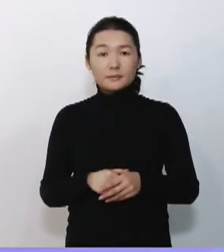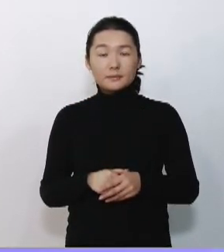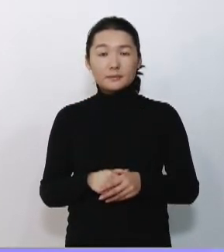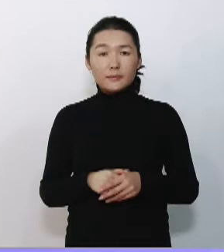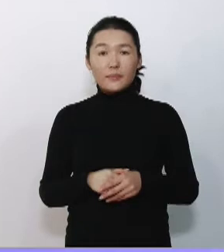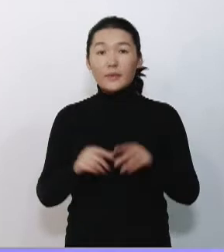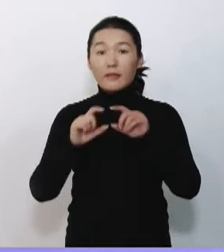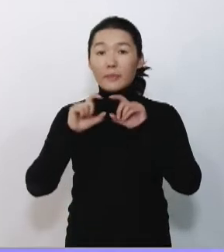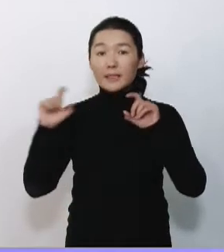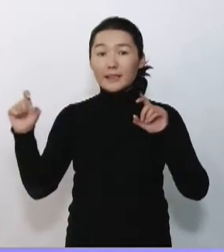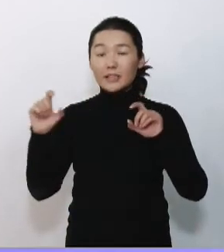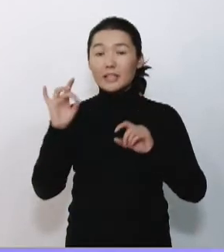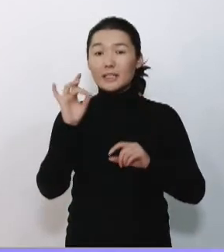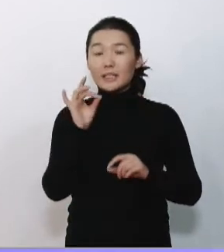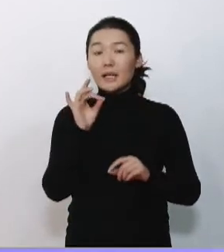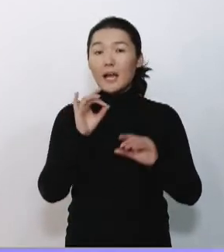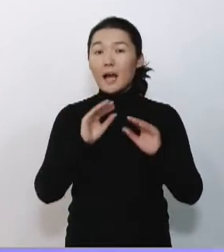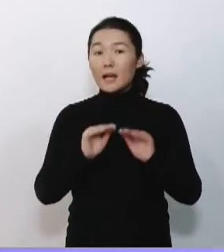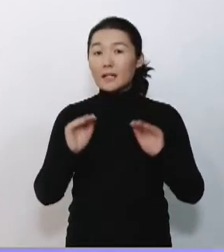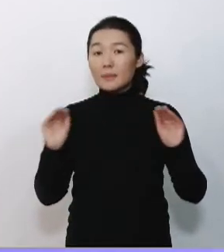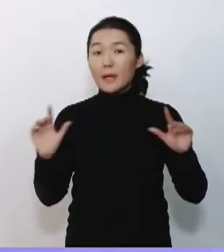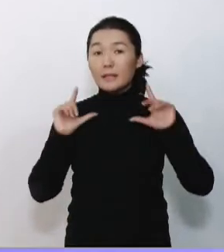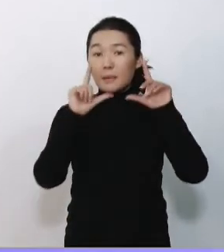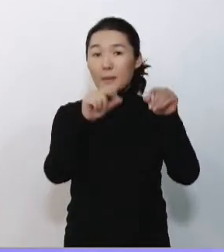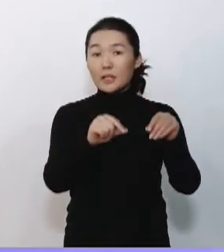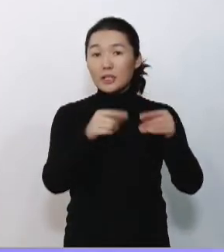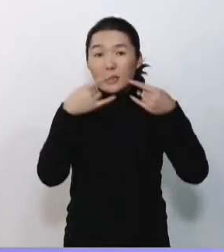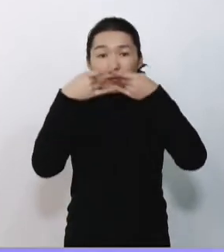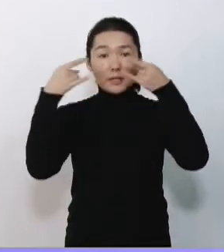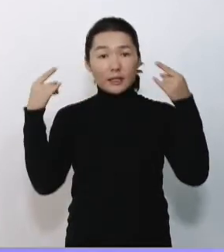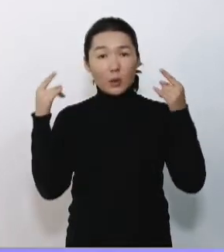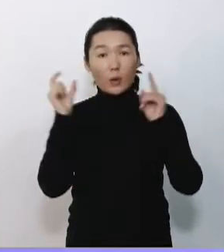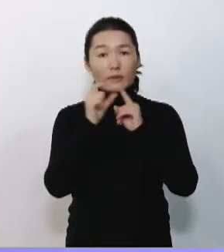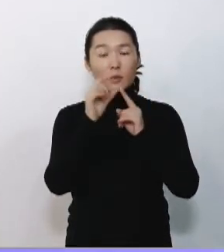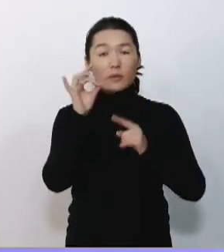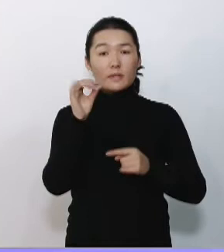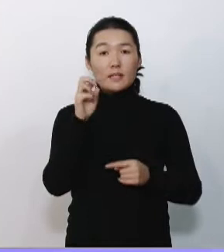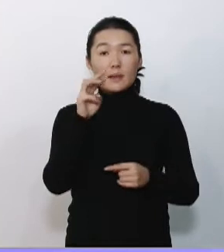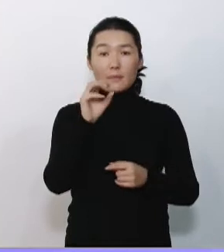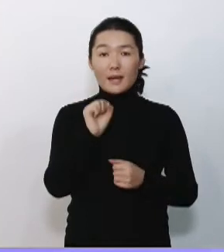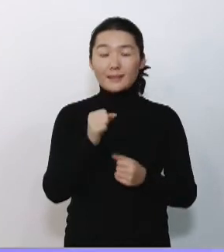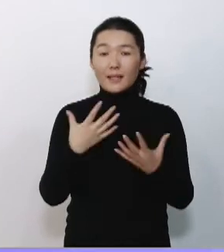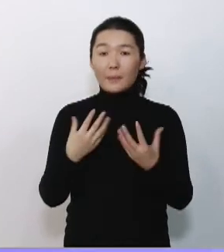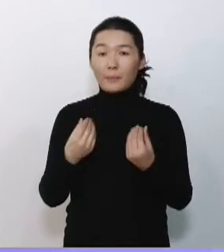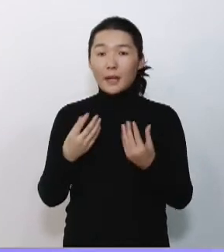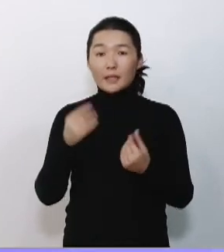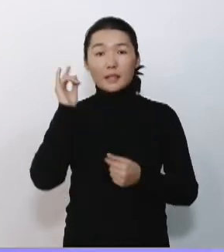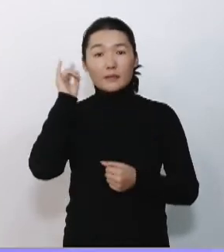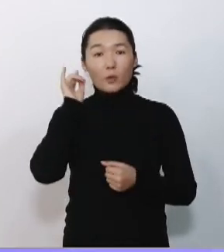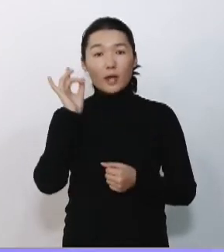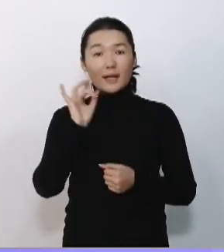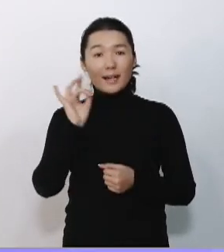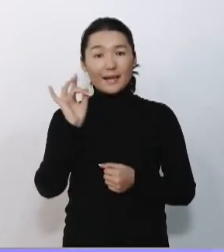В предложении «ребята пошли в кино» в слове «ребята» мягкий звук